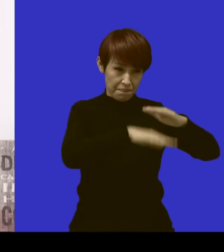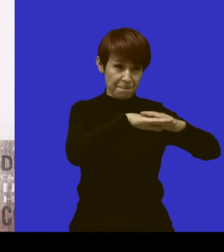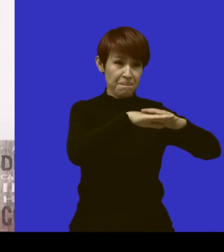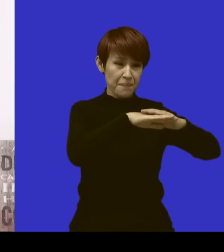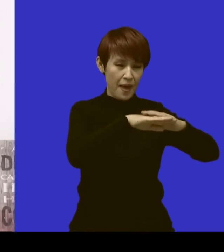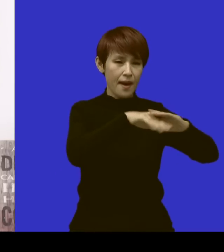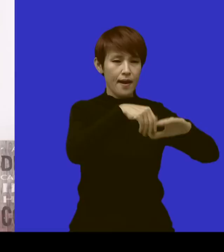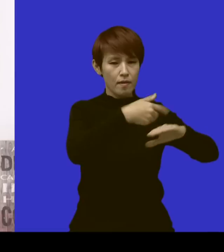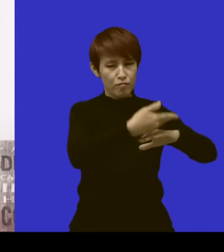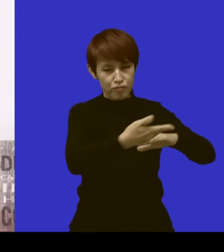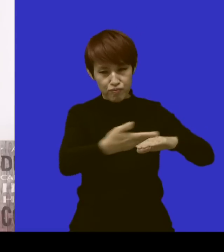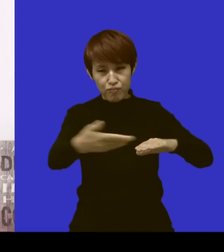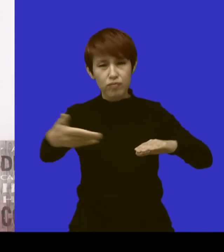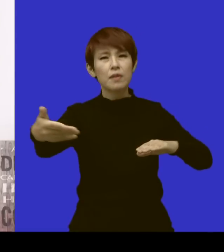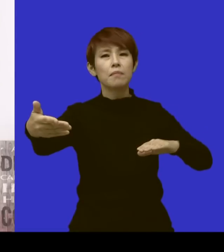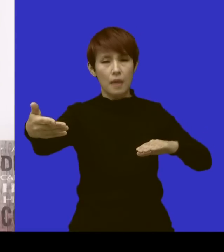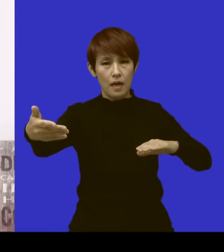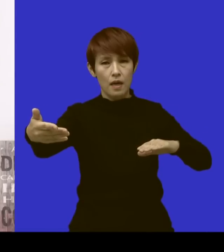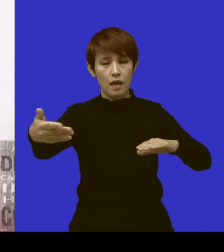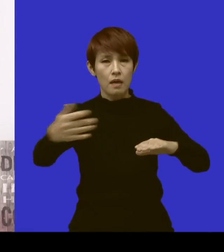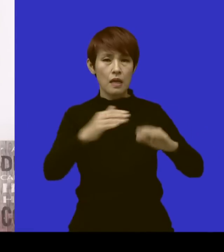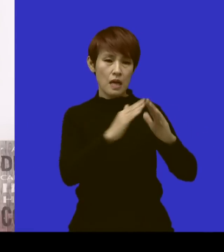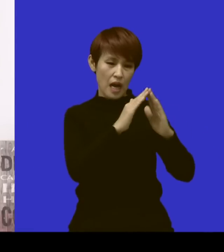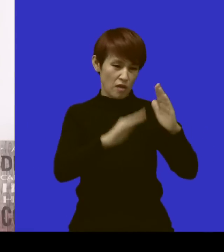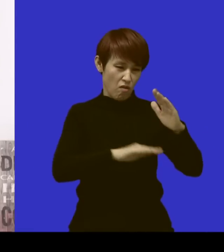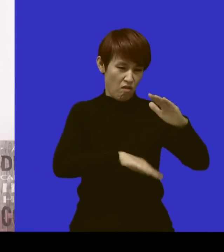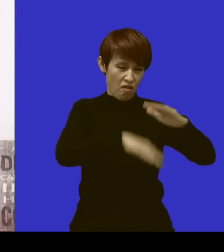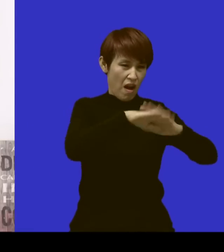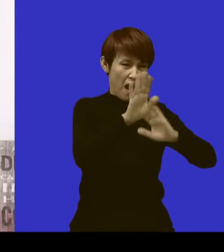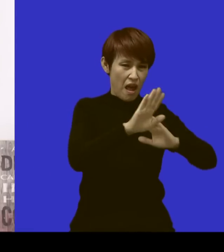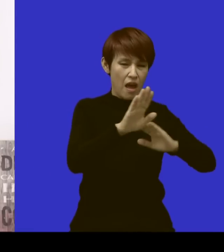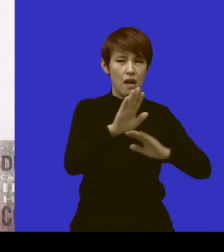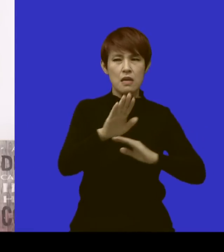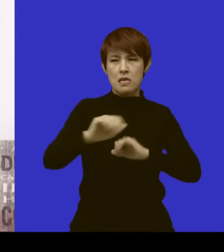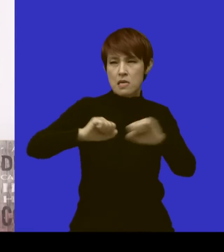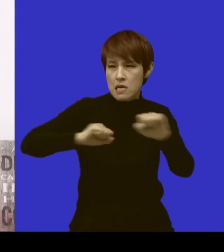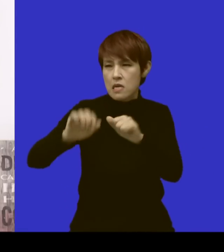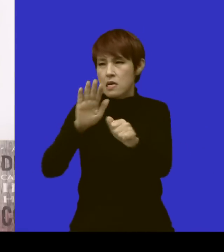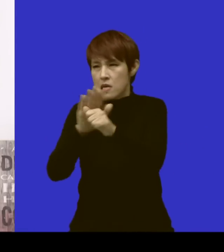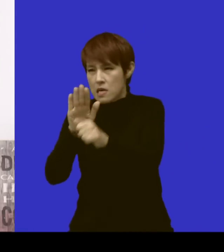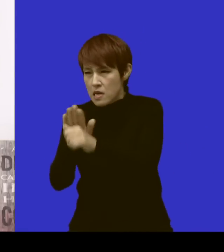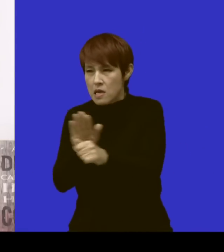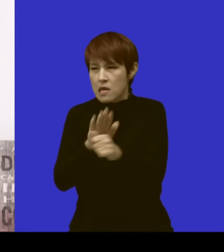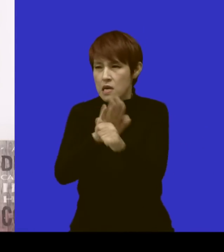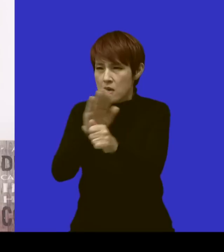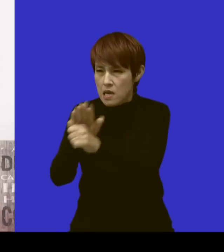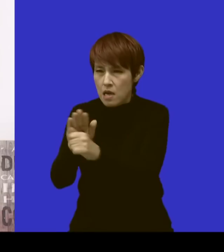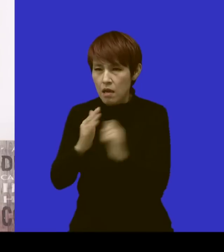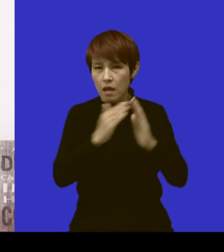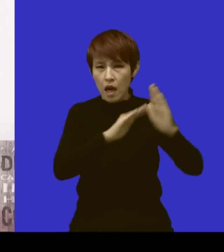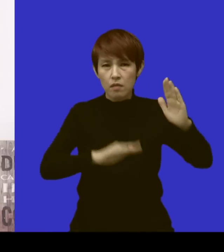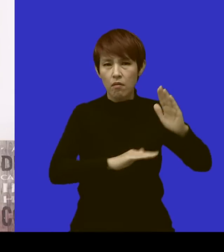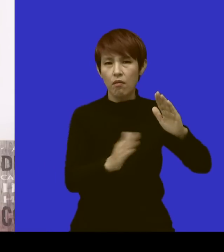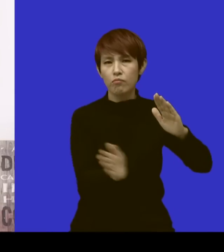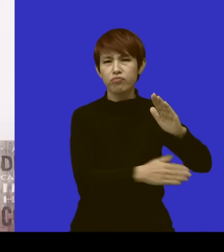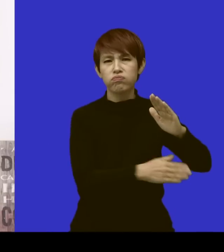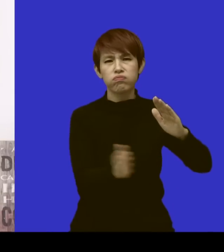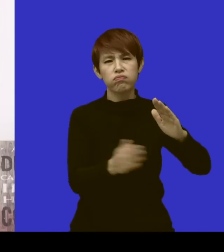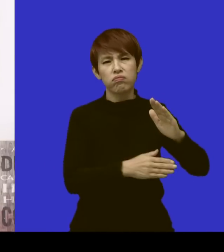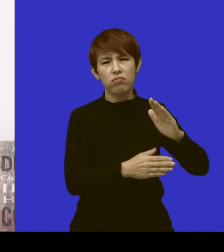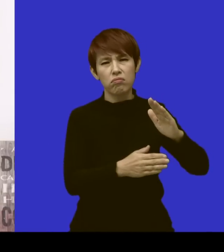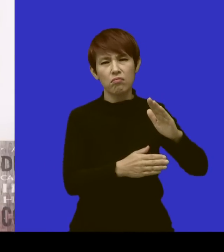되는데 가정을 채우지 않고 자꾸 바깥으로 흘려보내고 뭔가 그러면 더 하나님이 좋아하실 것